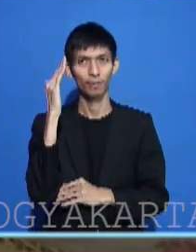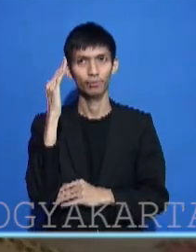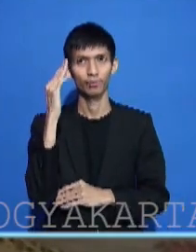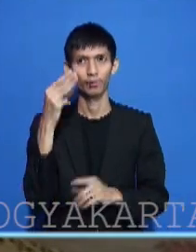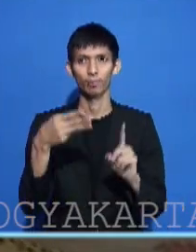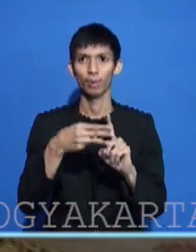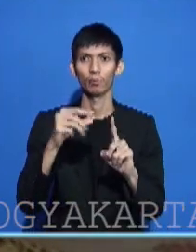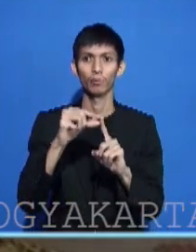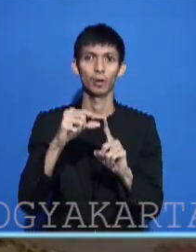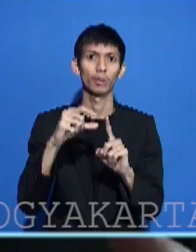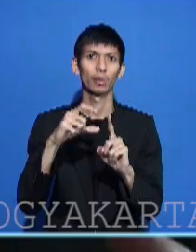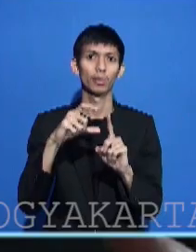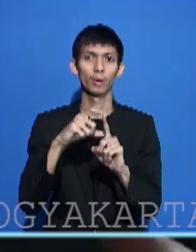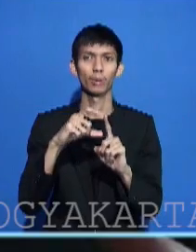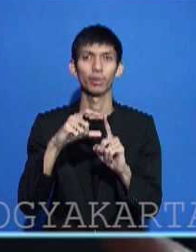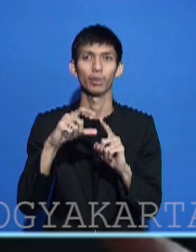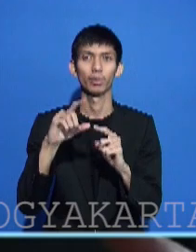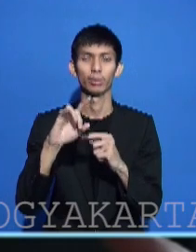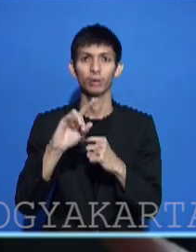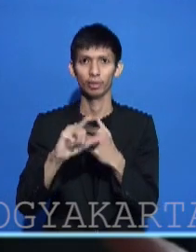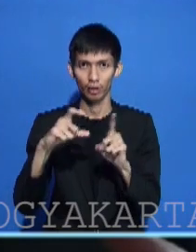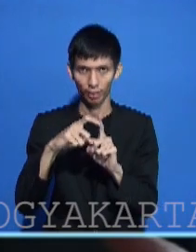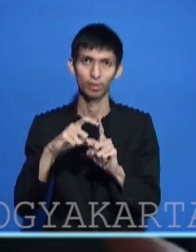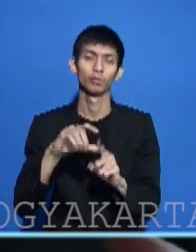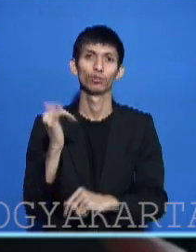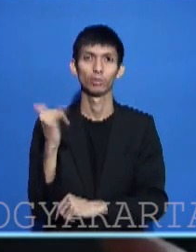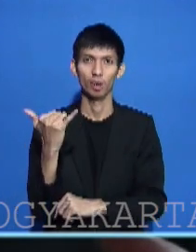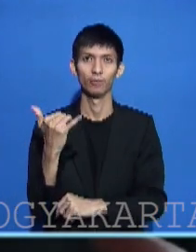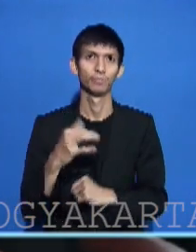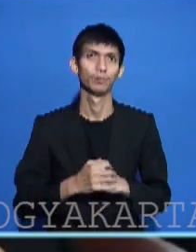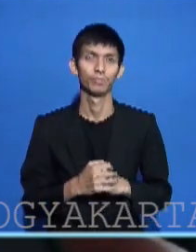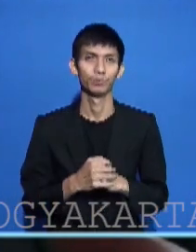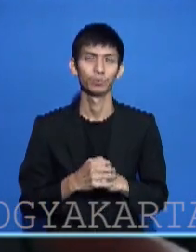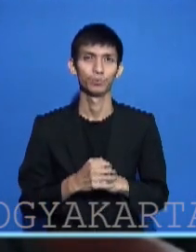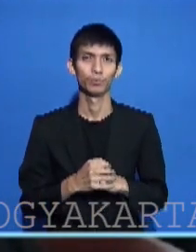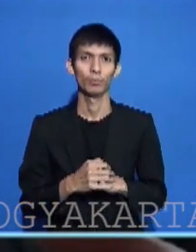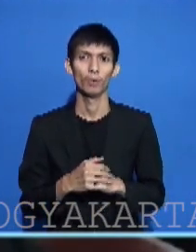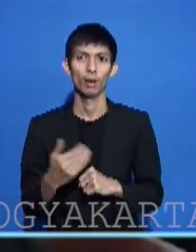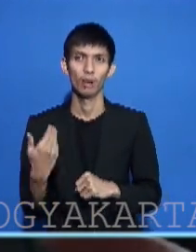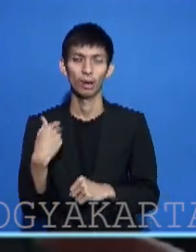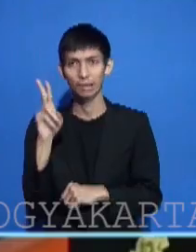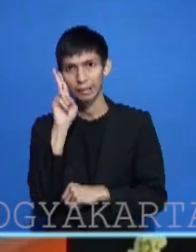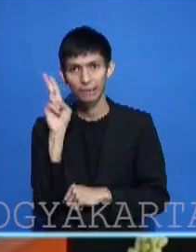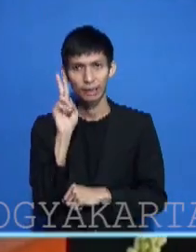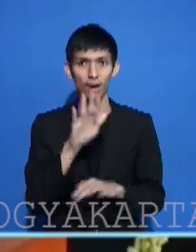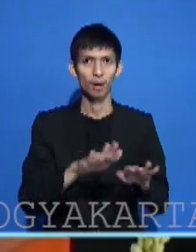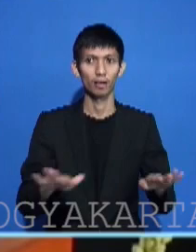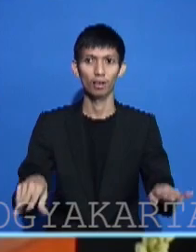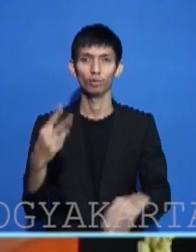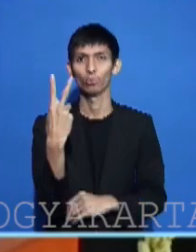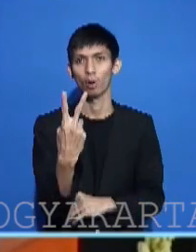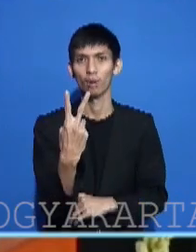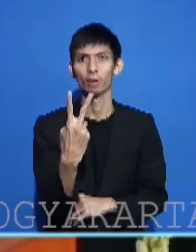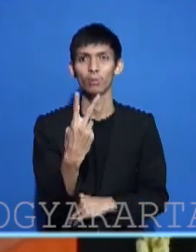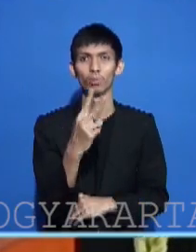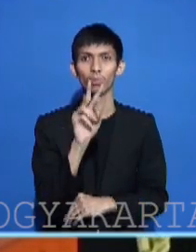Daerah, Daerah Istimewa Yogyakarta, Biworo Yuswantono, meninggalkan seorang istri, dua orang anak, dan tiga orang